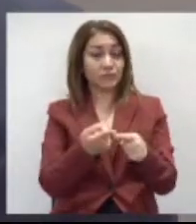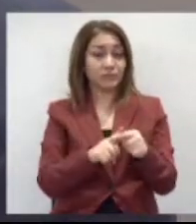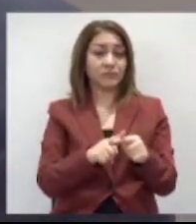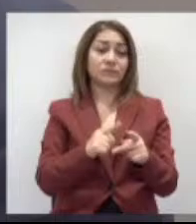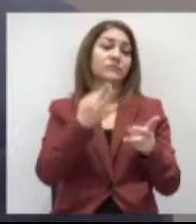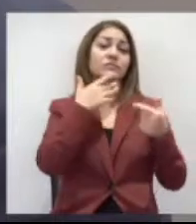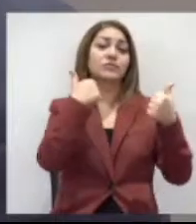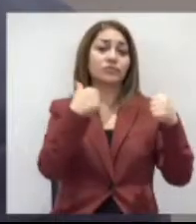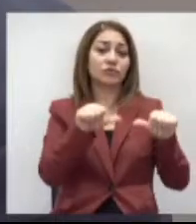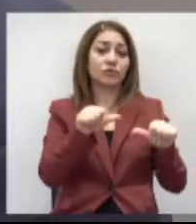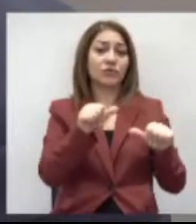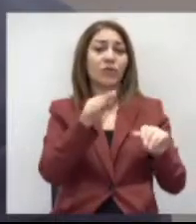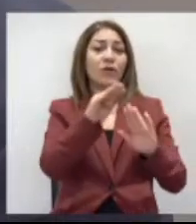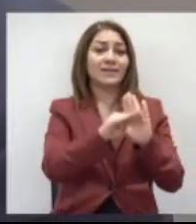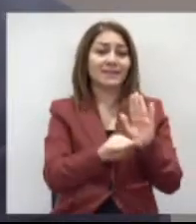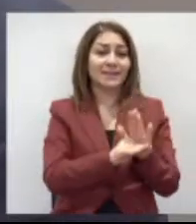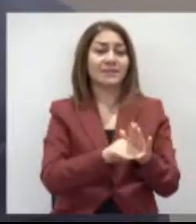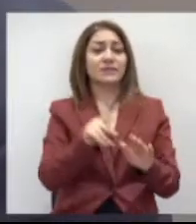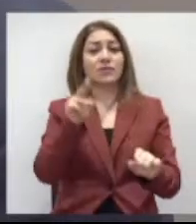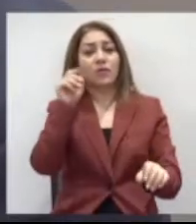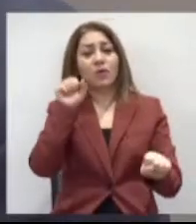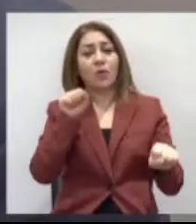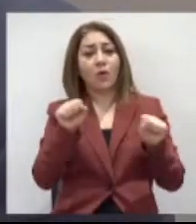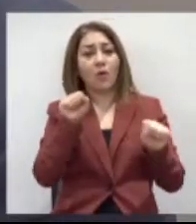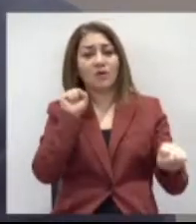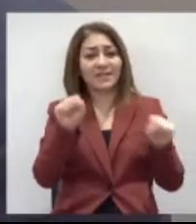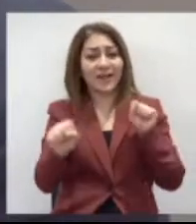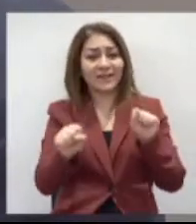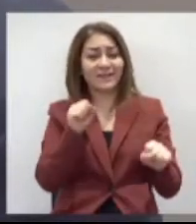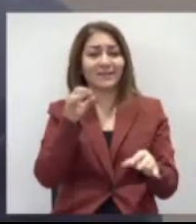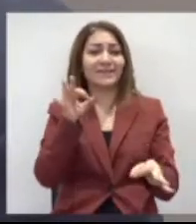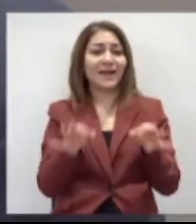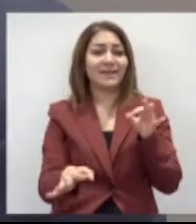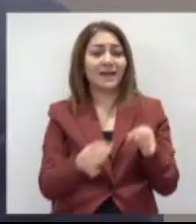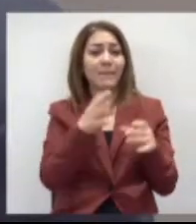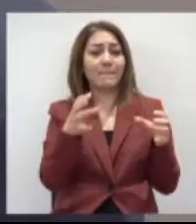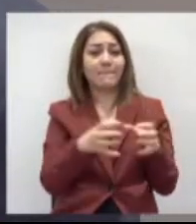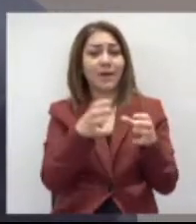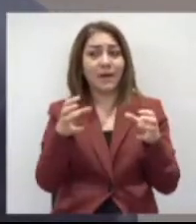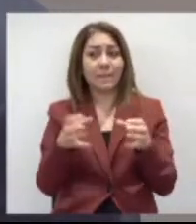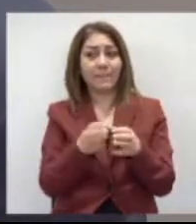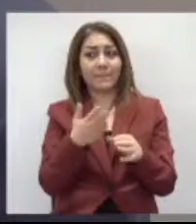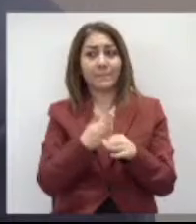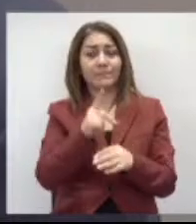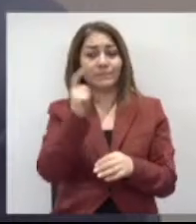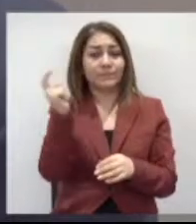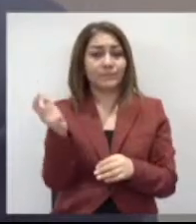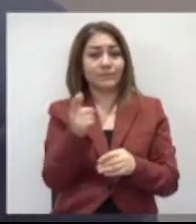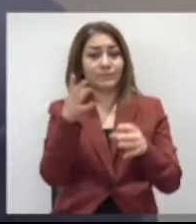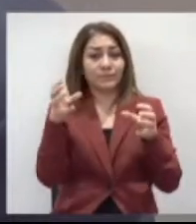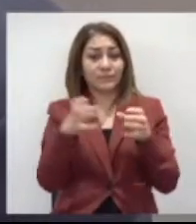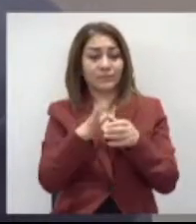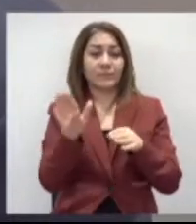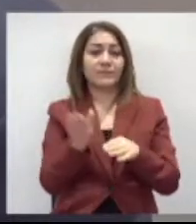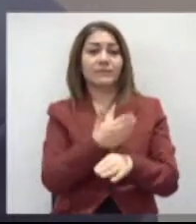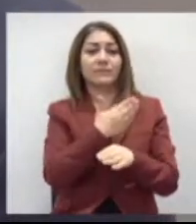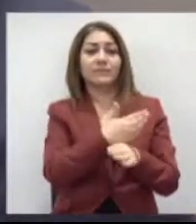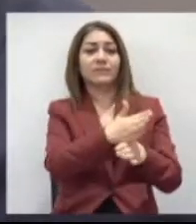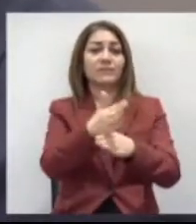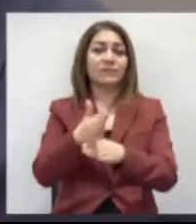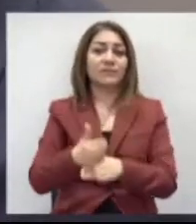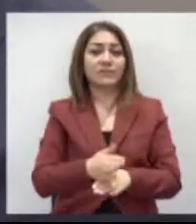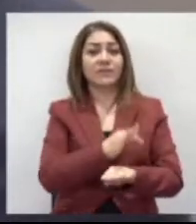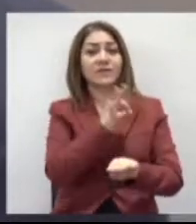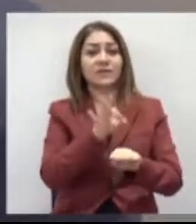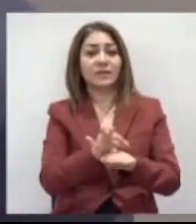եւ դատական իշխանությունների, ինչպես նաեւ անկախ այլ մարմինների ձևավորման, ինչպես նաեւ լիազորությունների տարանջատման ու փոխզուսման